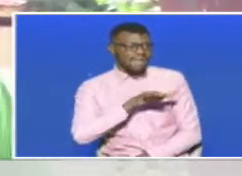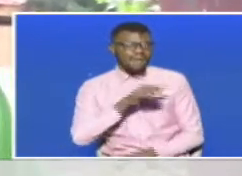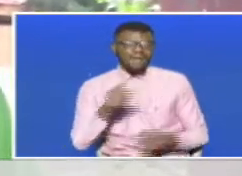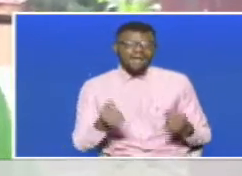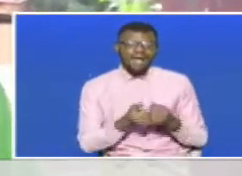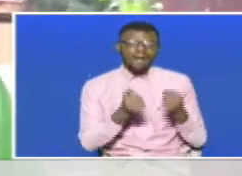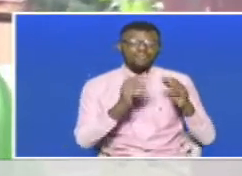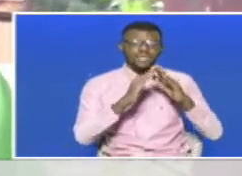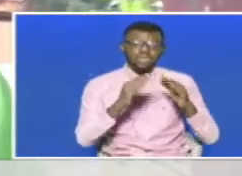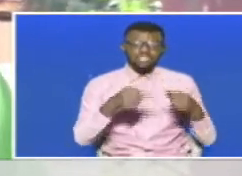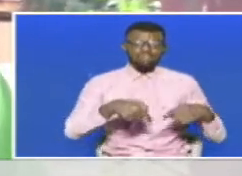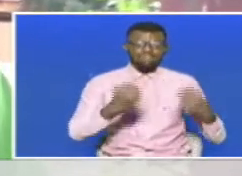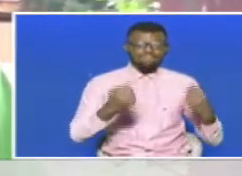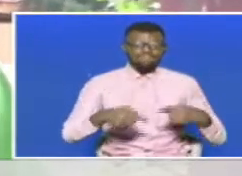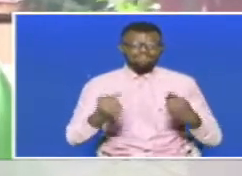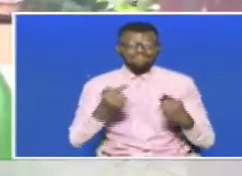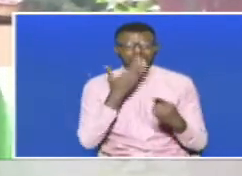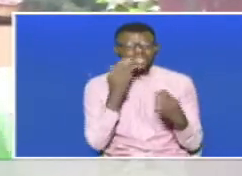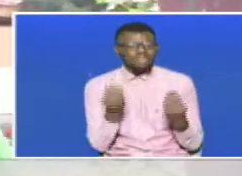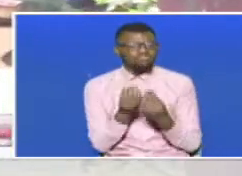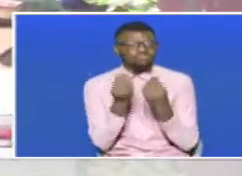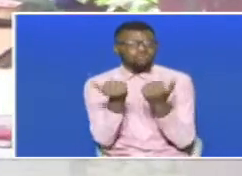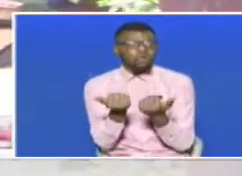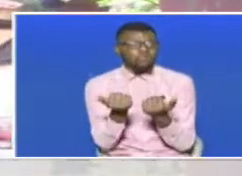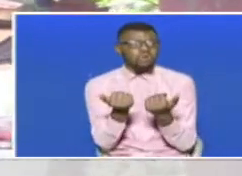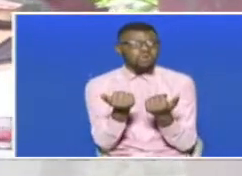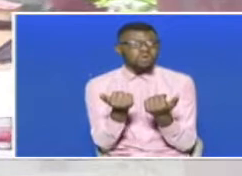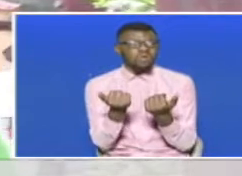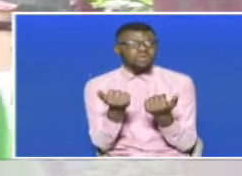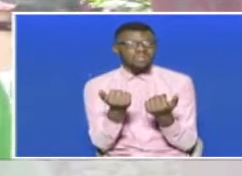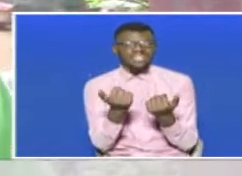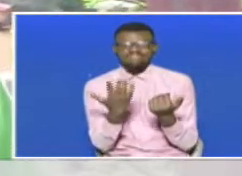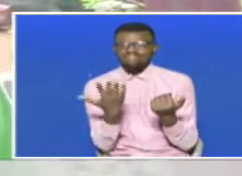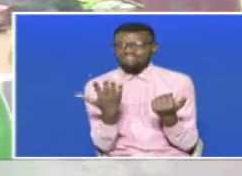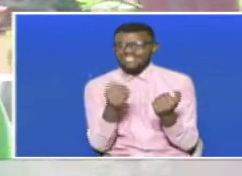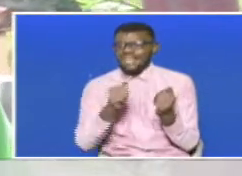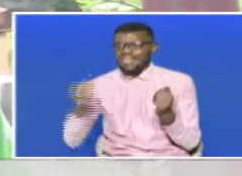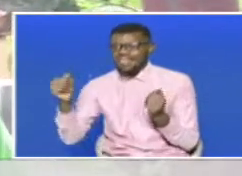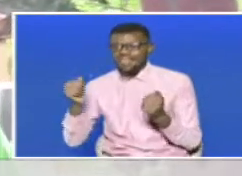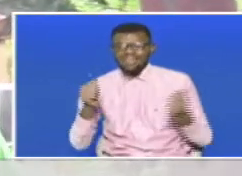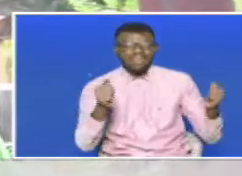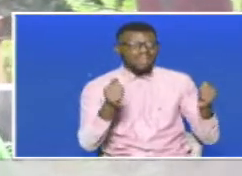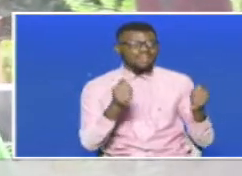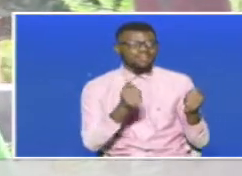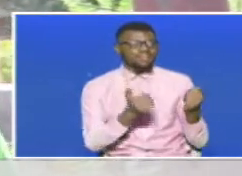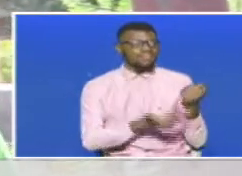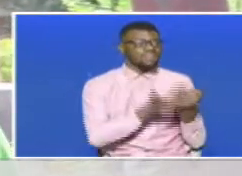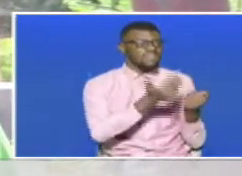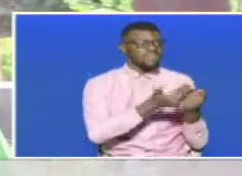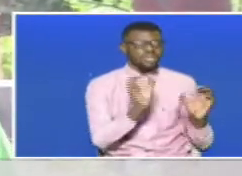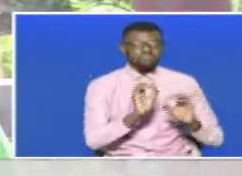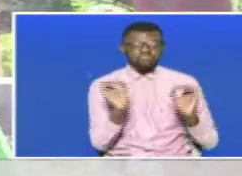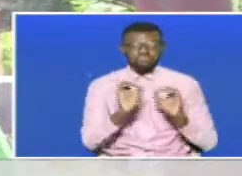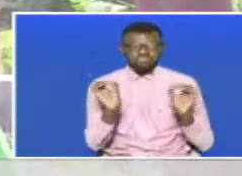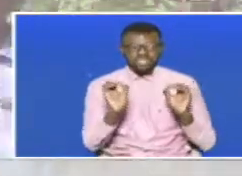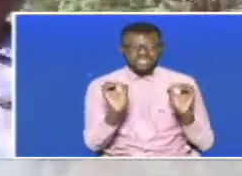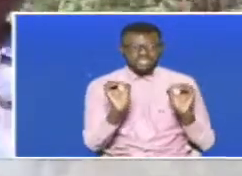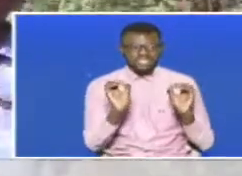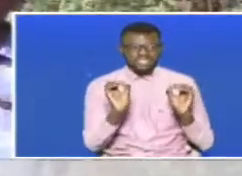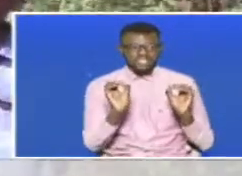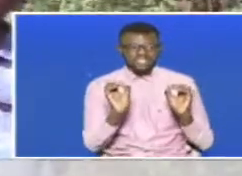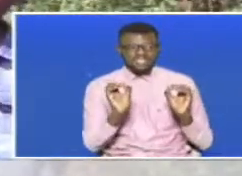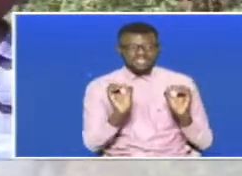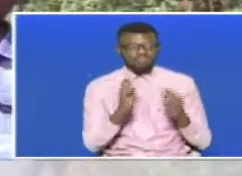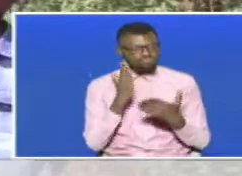nyumbani, washuruhishe hizo shida bila kuangalia pande lolote. Washuruhishe wapate ukweli na wasimame na hiyo ukweli.